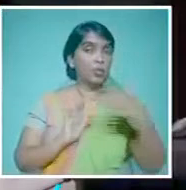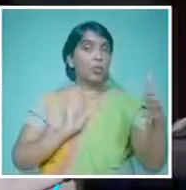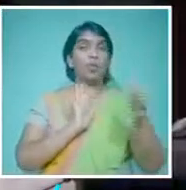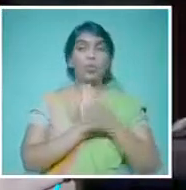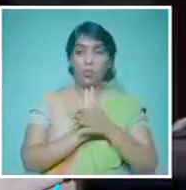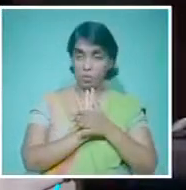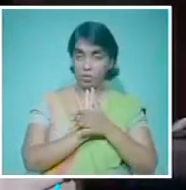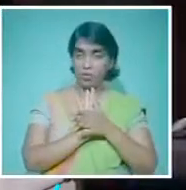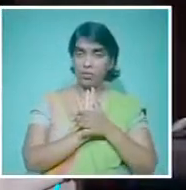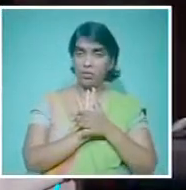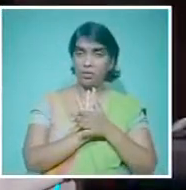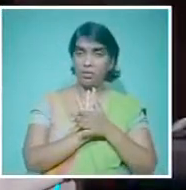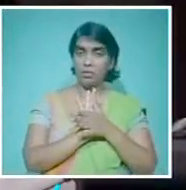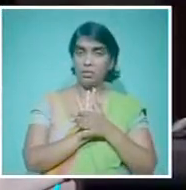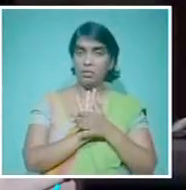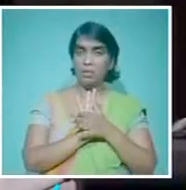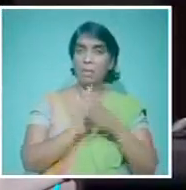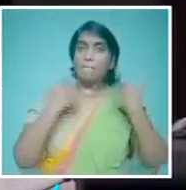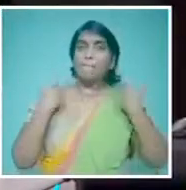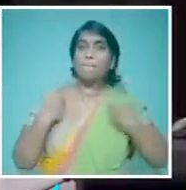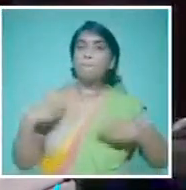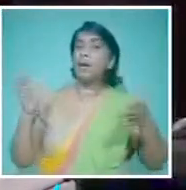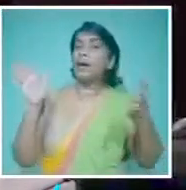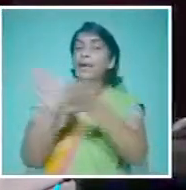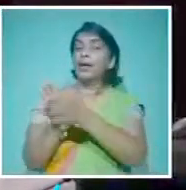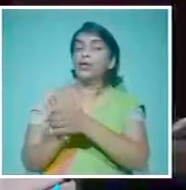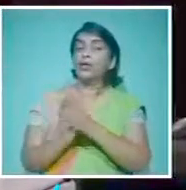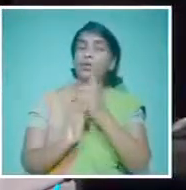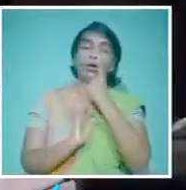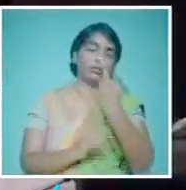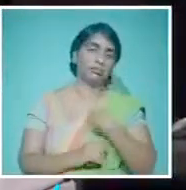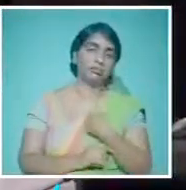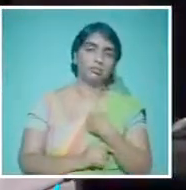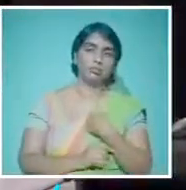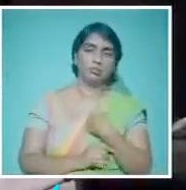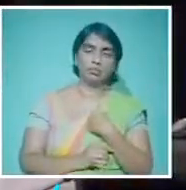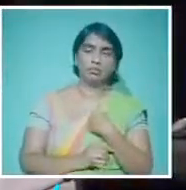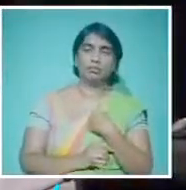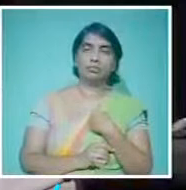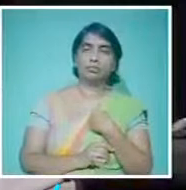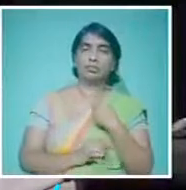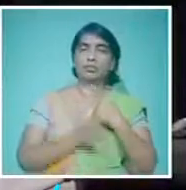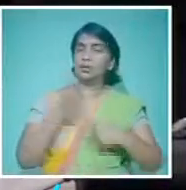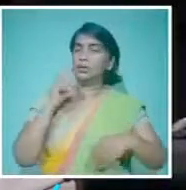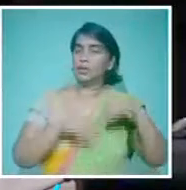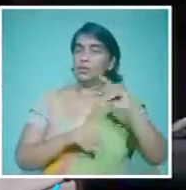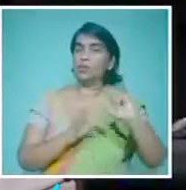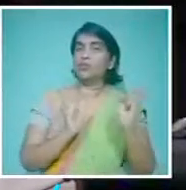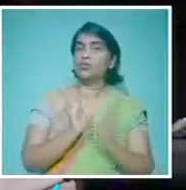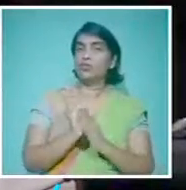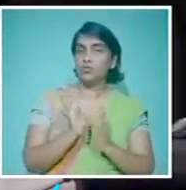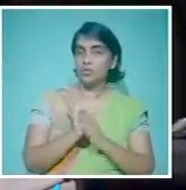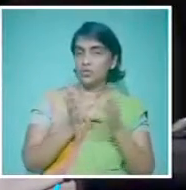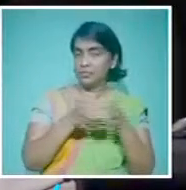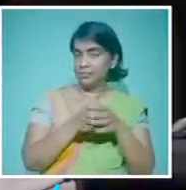indah ada, mindat tek indah ada, tindu koran nona. Ane mati mana komision sabah,